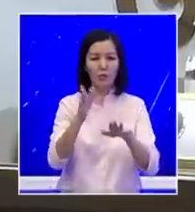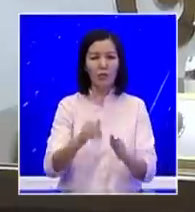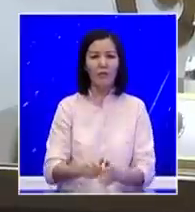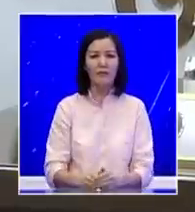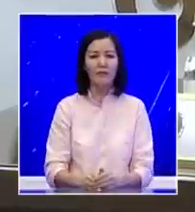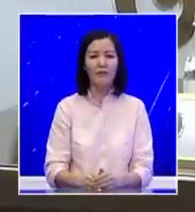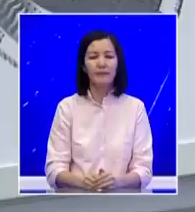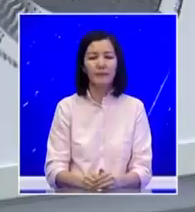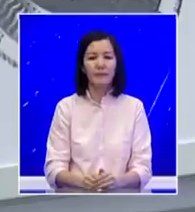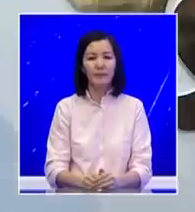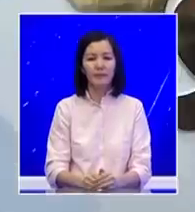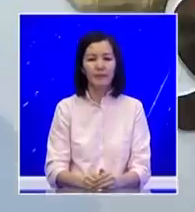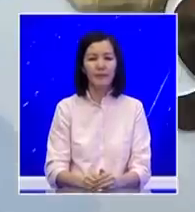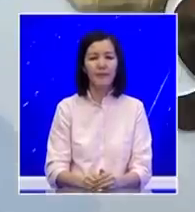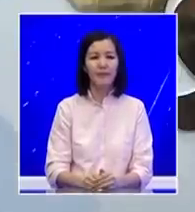өтеді.